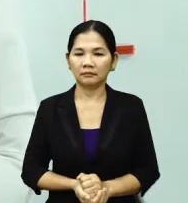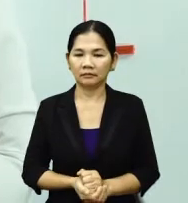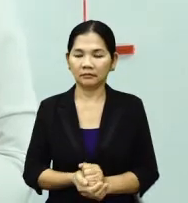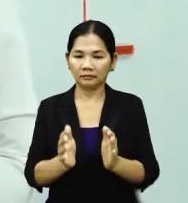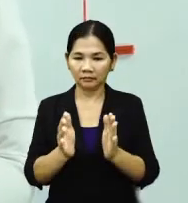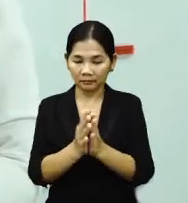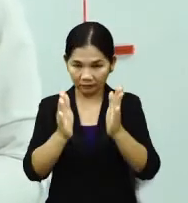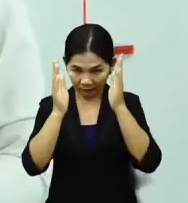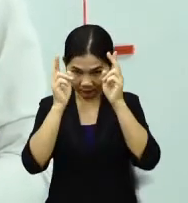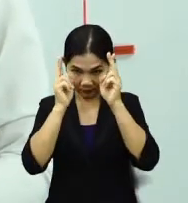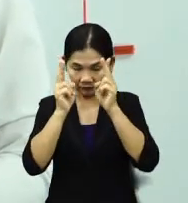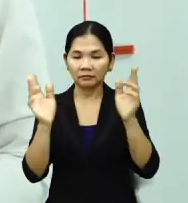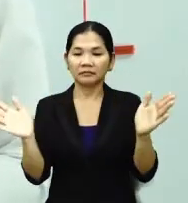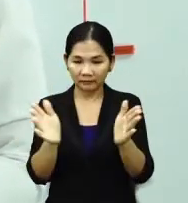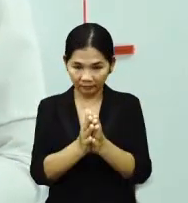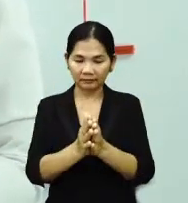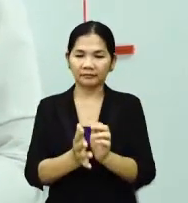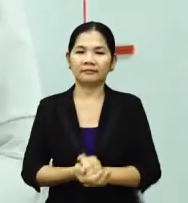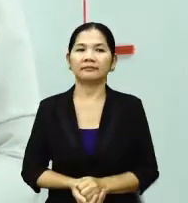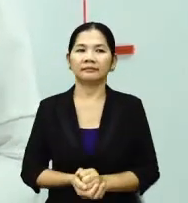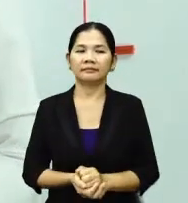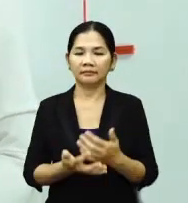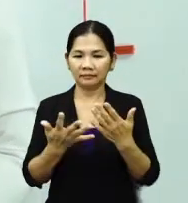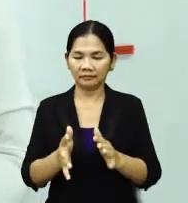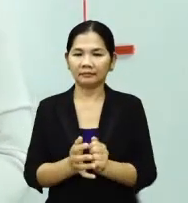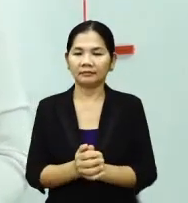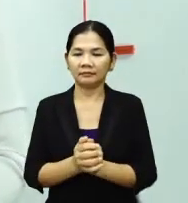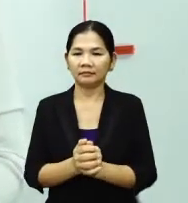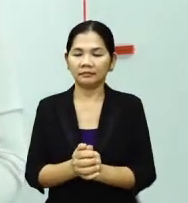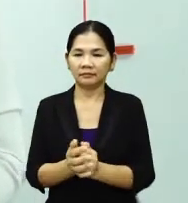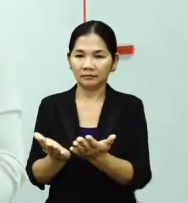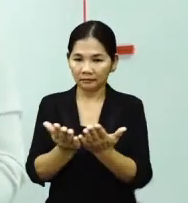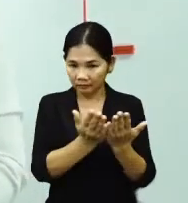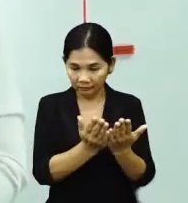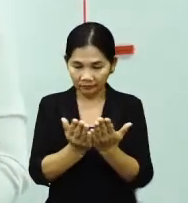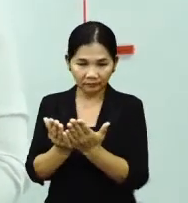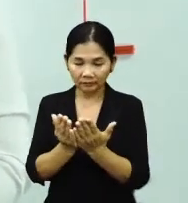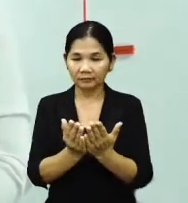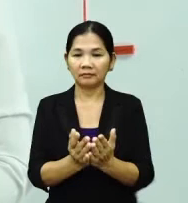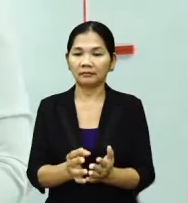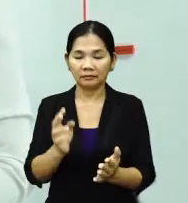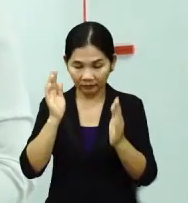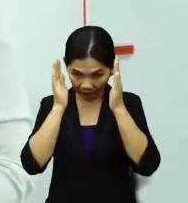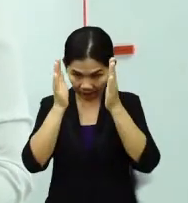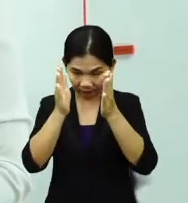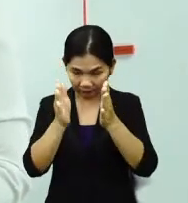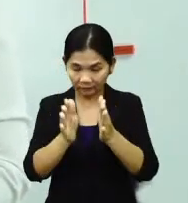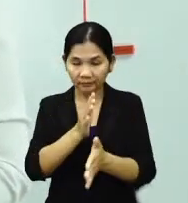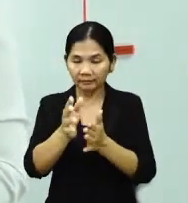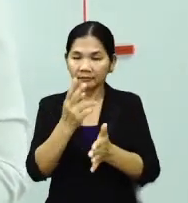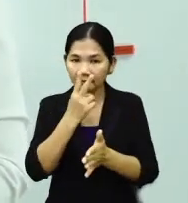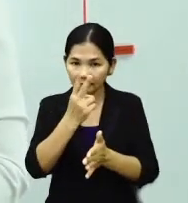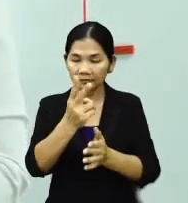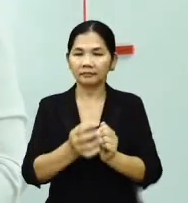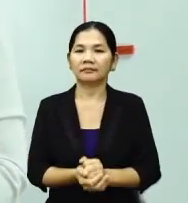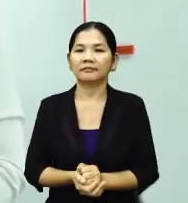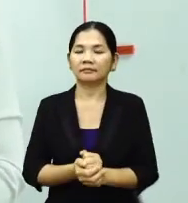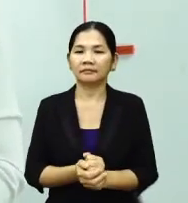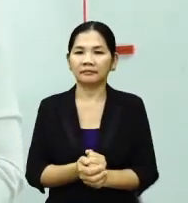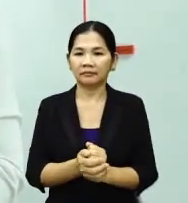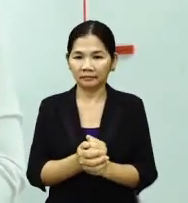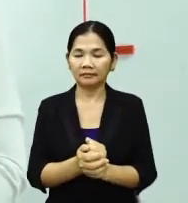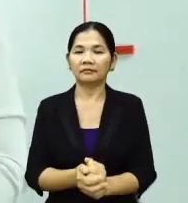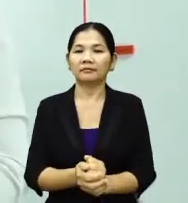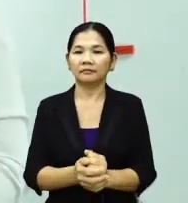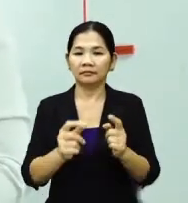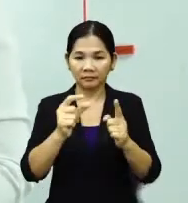cô ớt bạc tê nè con á chà bạc tê nè cú nâng ăn con sẽ đạp mà chọc con sẽ đắp đầy vô kết tục nè và tỏ mắt nè cú nâng hai con sạc